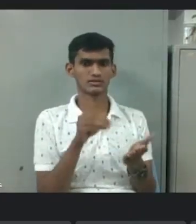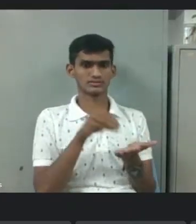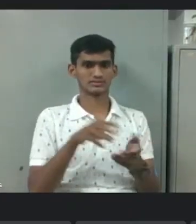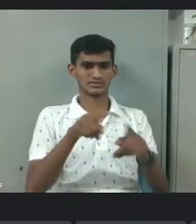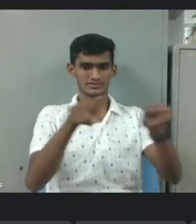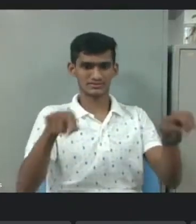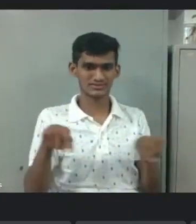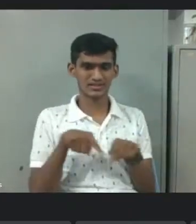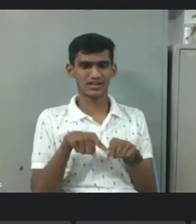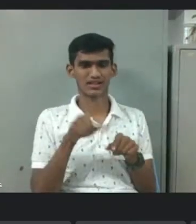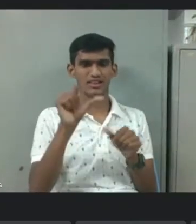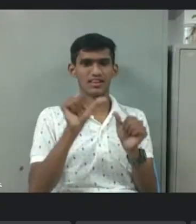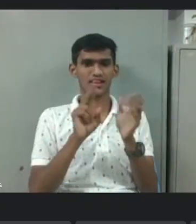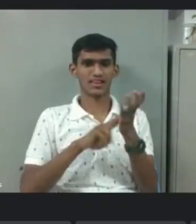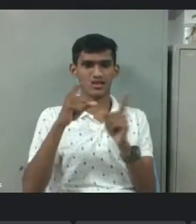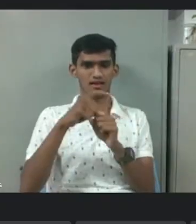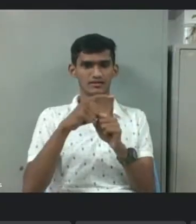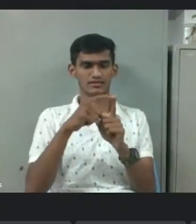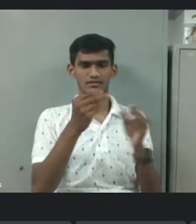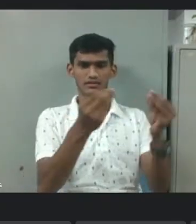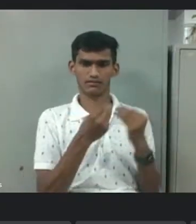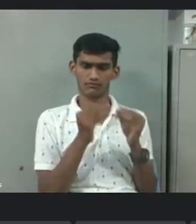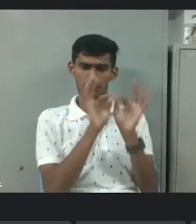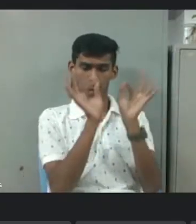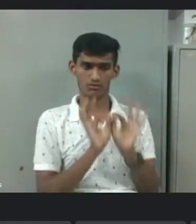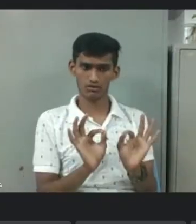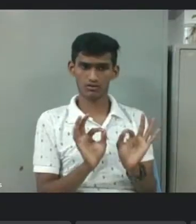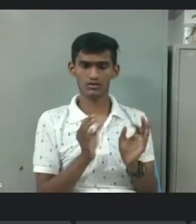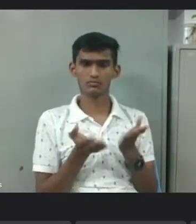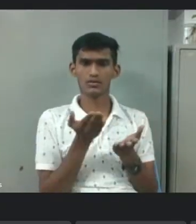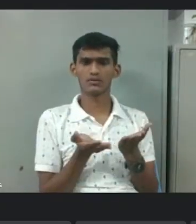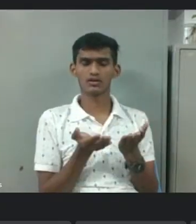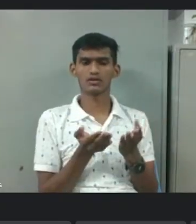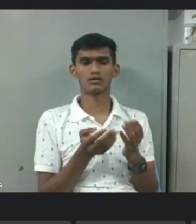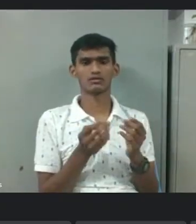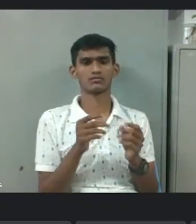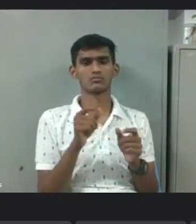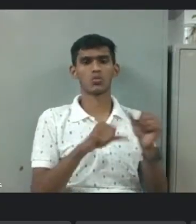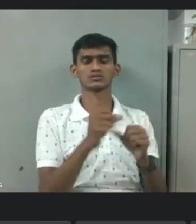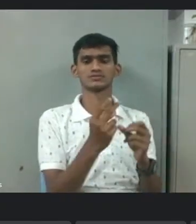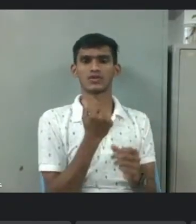നമ്മളായിട്ട് സംസാരിച്ച് അവരത് അങ്ങോട്ട് ഓഫർ ചെയ്യുകയാണെങ്കിൽ ചിലപ്പോൾ കൂടുതൽ ഫാസ്റ്റായിട്ട് കാര്യങ്ങൾ നടക്കാം.